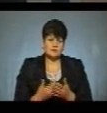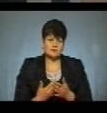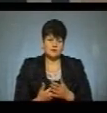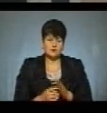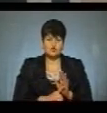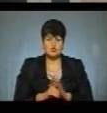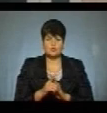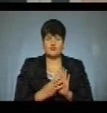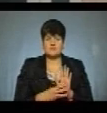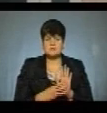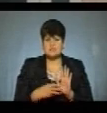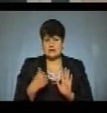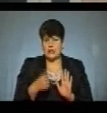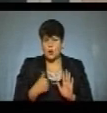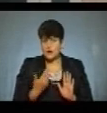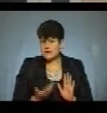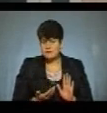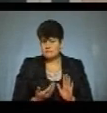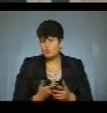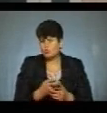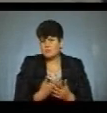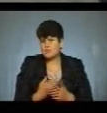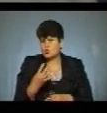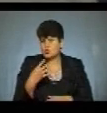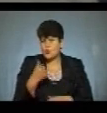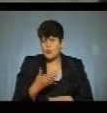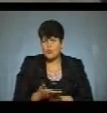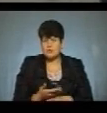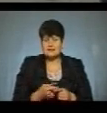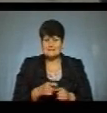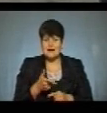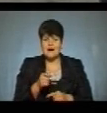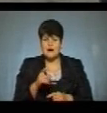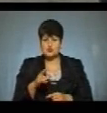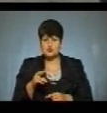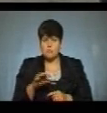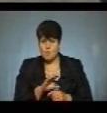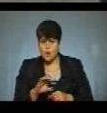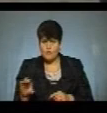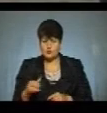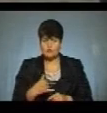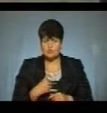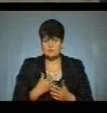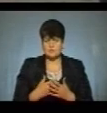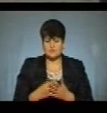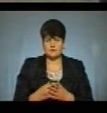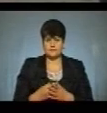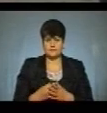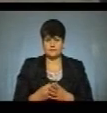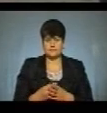початку 80-х років. Йому вже десь 40 років. Таких газопроводів у нас на сьогоднішній день налічується